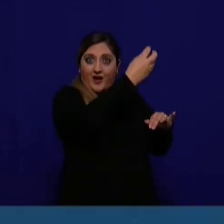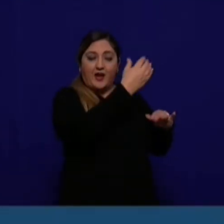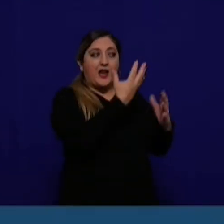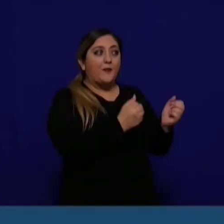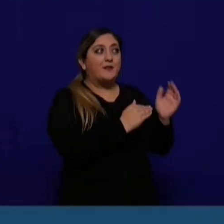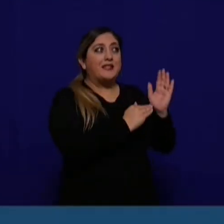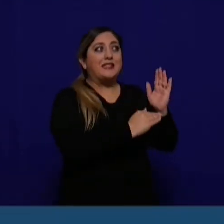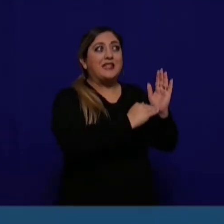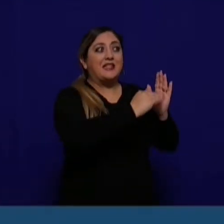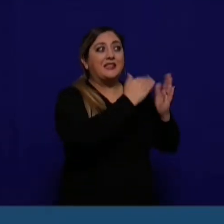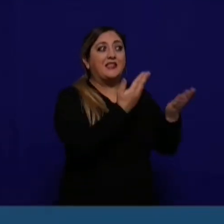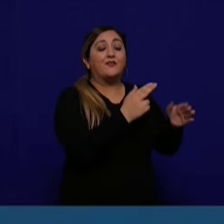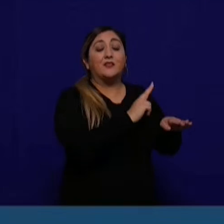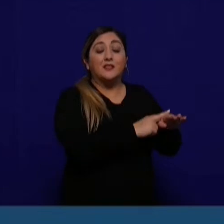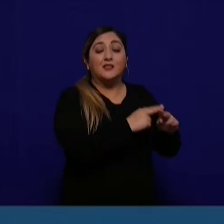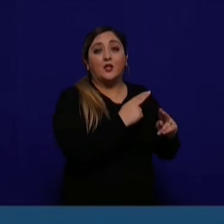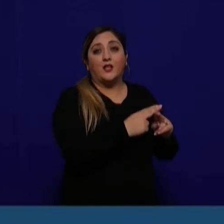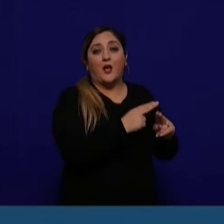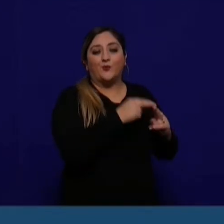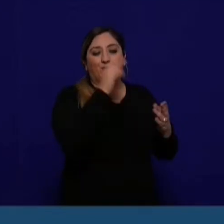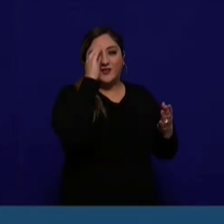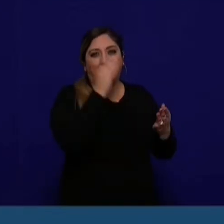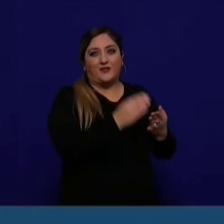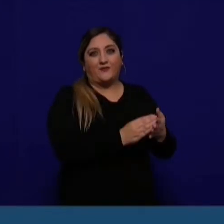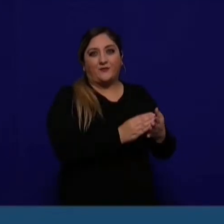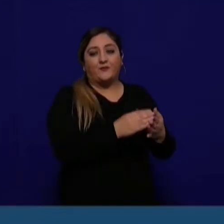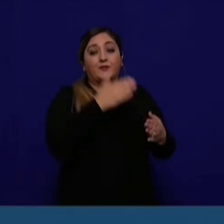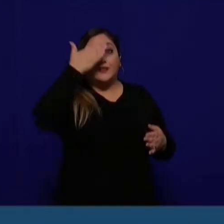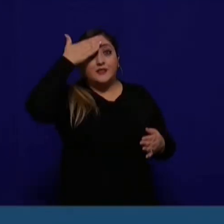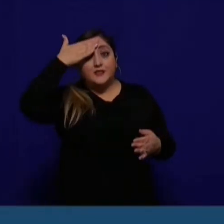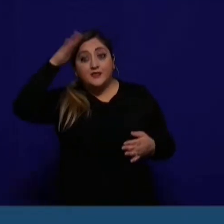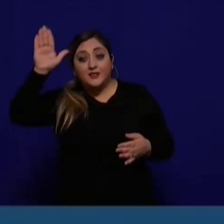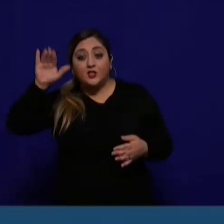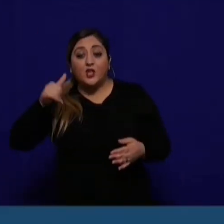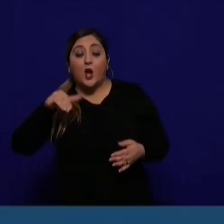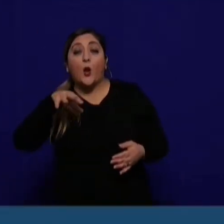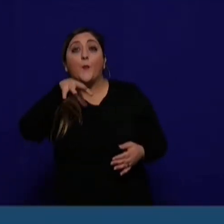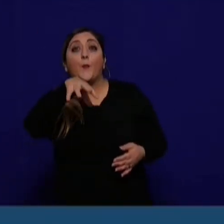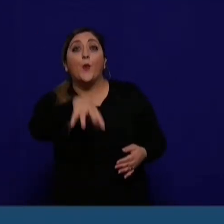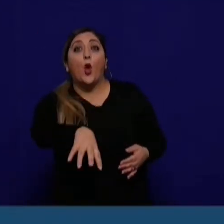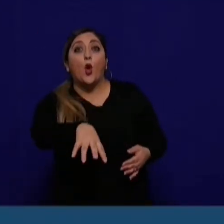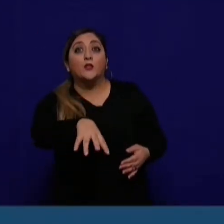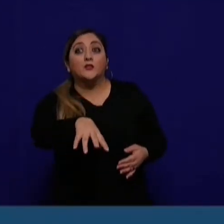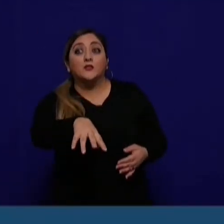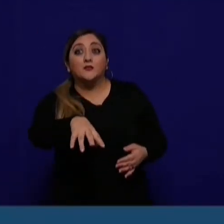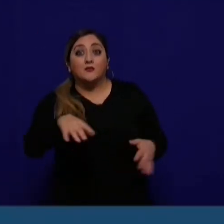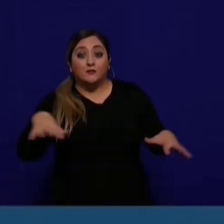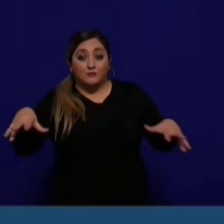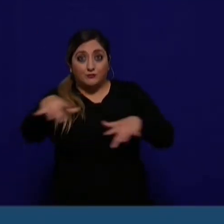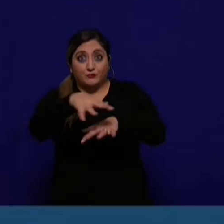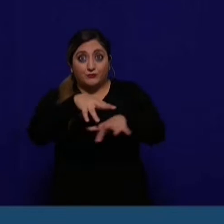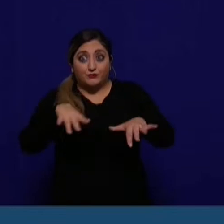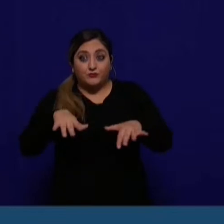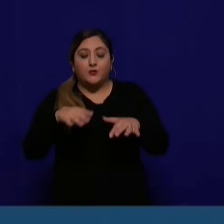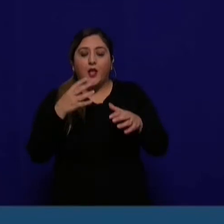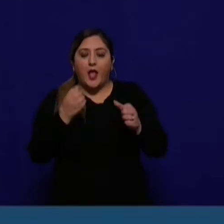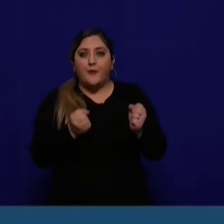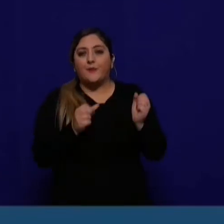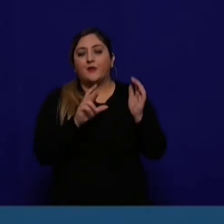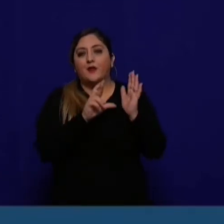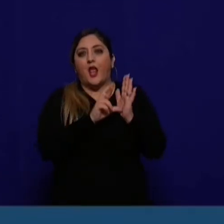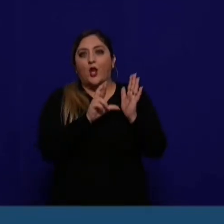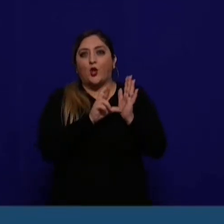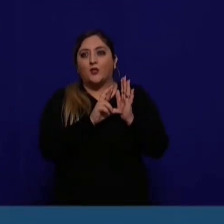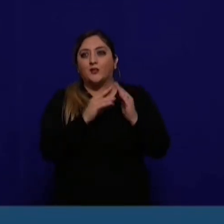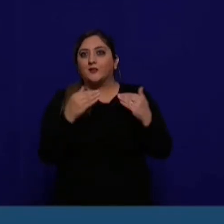jsiru biex huma jkunu safe. Niftakru li jekk inti għandek a public place hemm ukoll il-miżuri tal-gathering li jridu